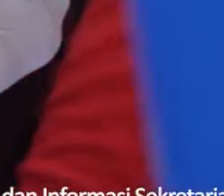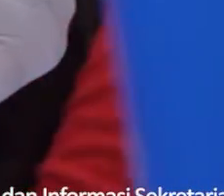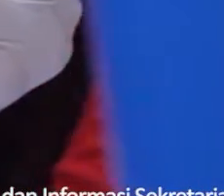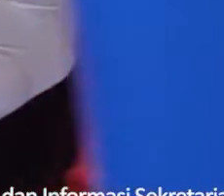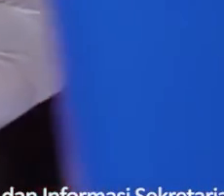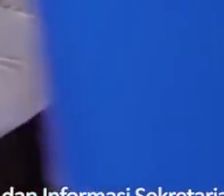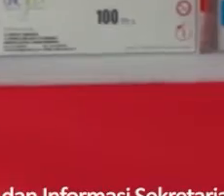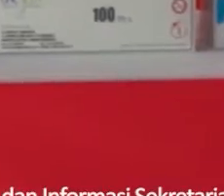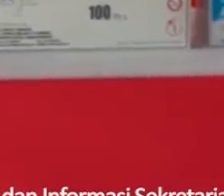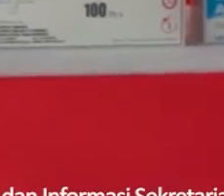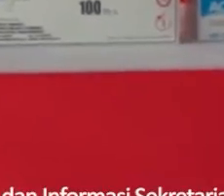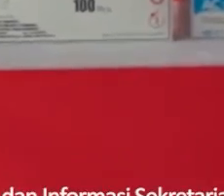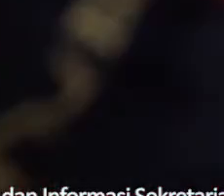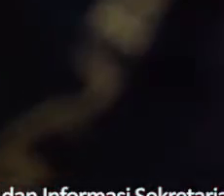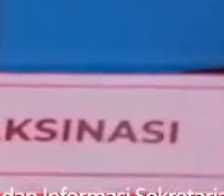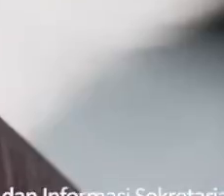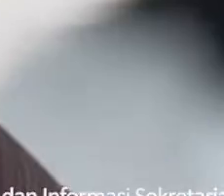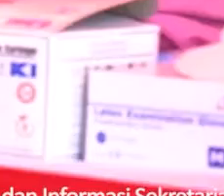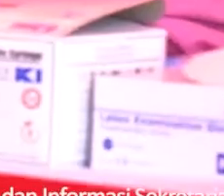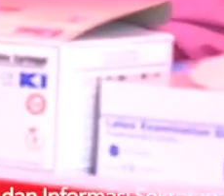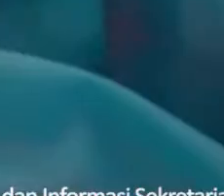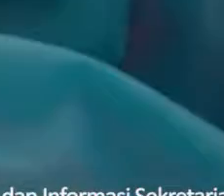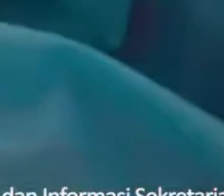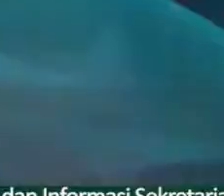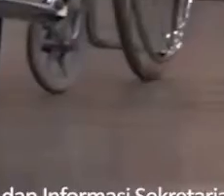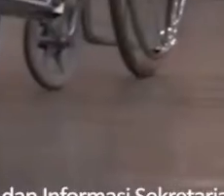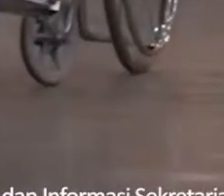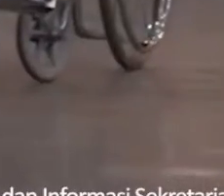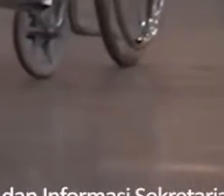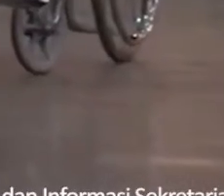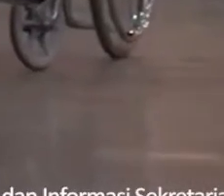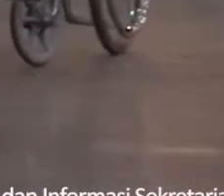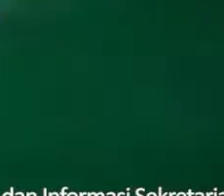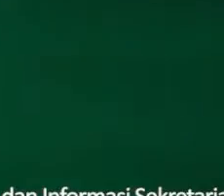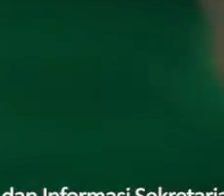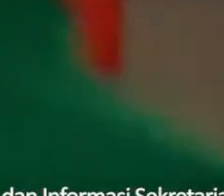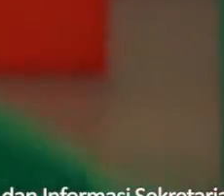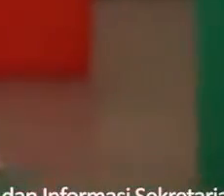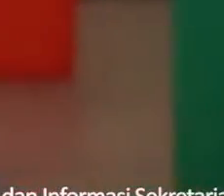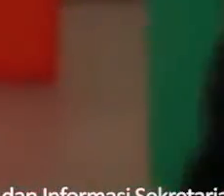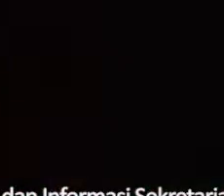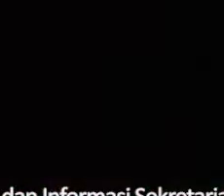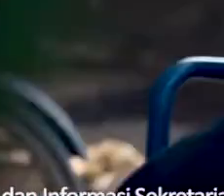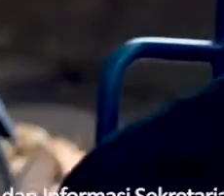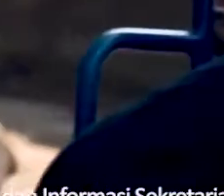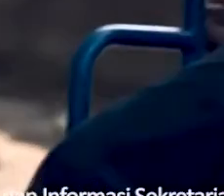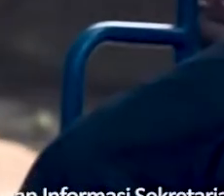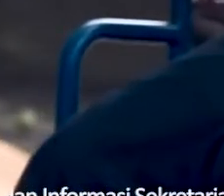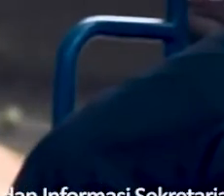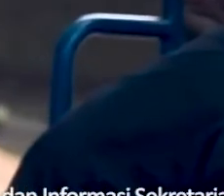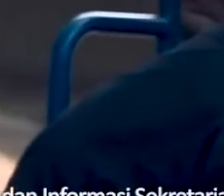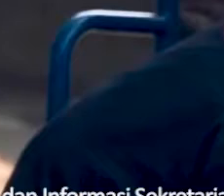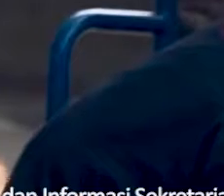tidak euforia yang berlebihan. Kita semuanya harus percepat proses vaksinasi ini dan tetap taat terhadap protokol